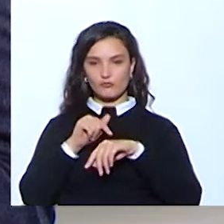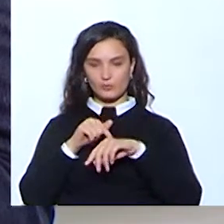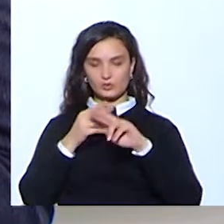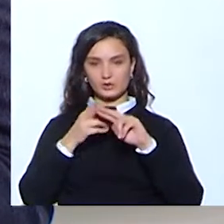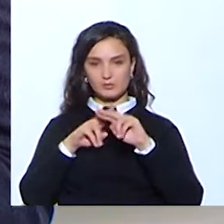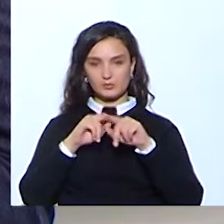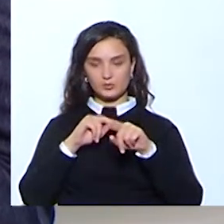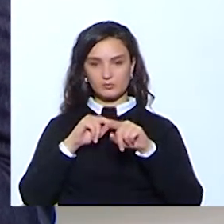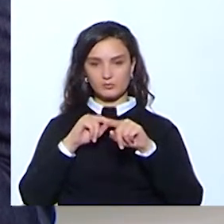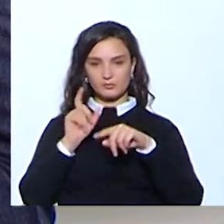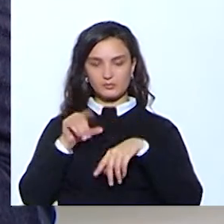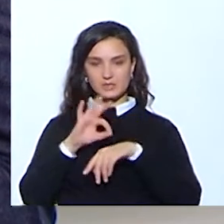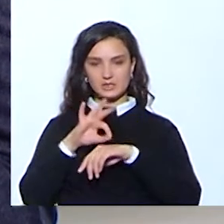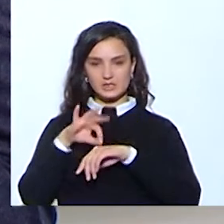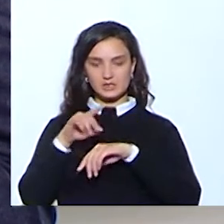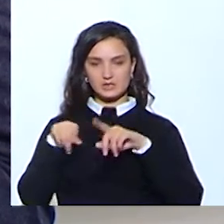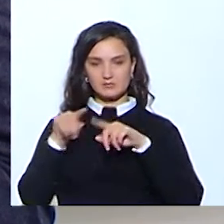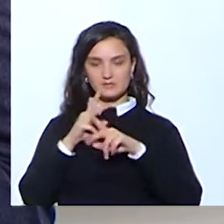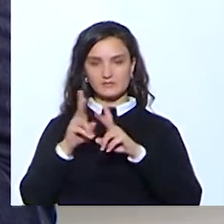ამიტომაც პაციენტებს,